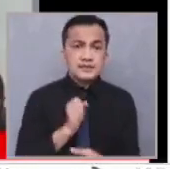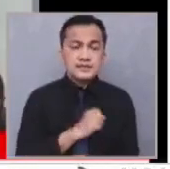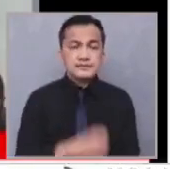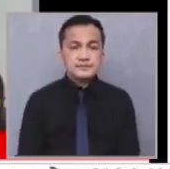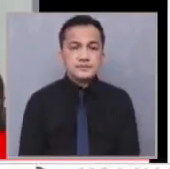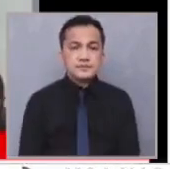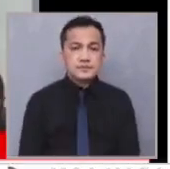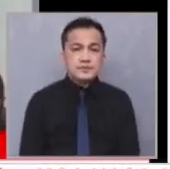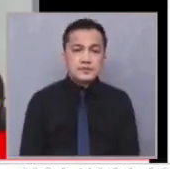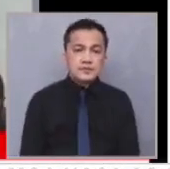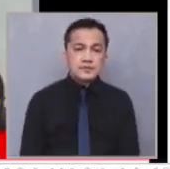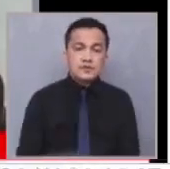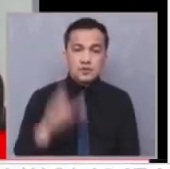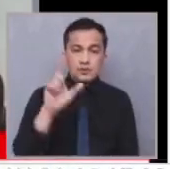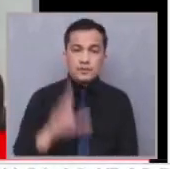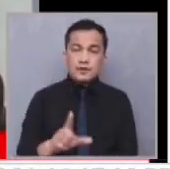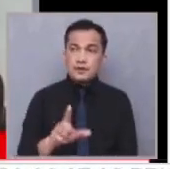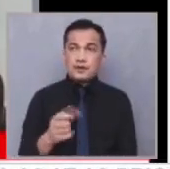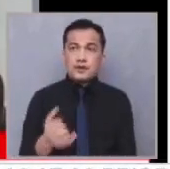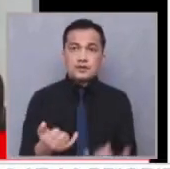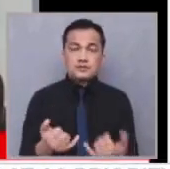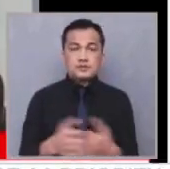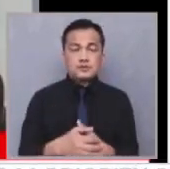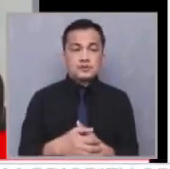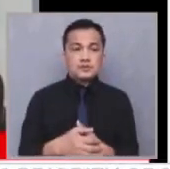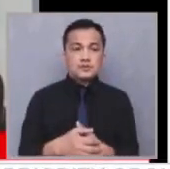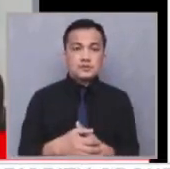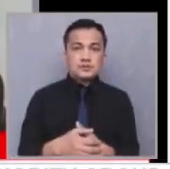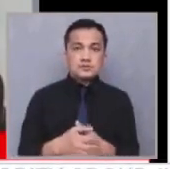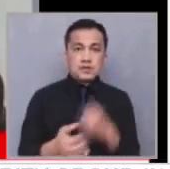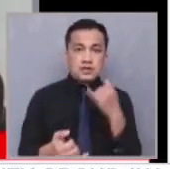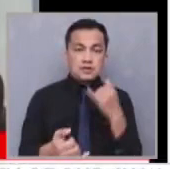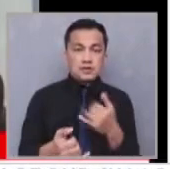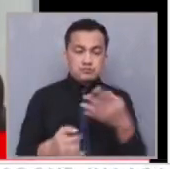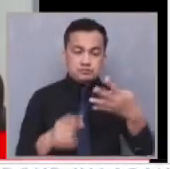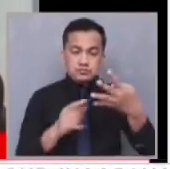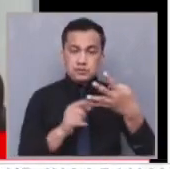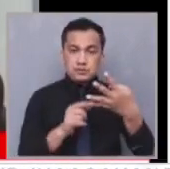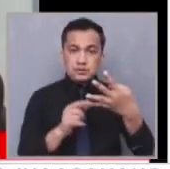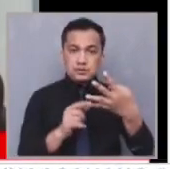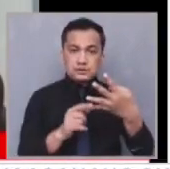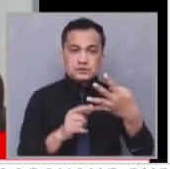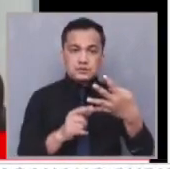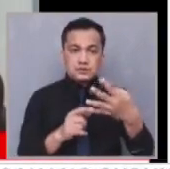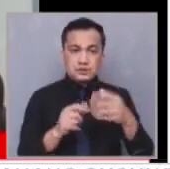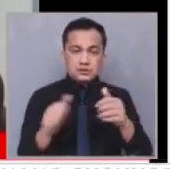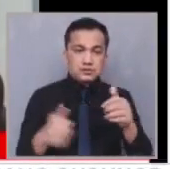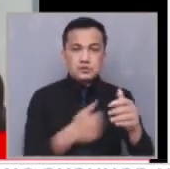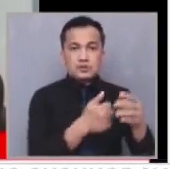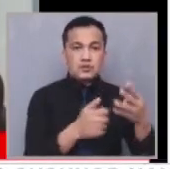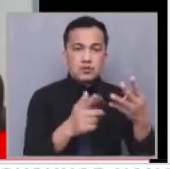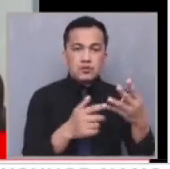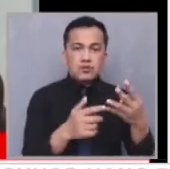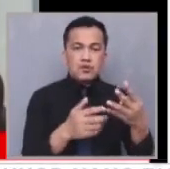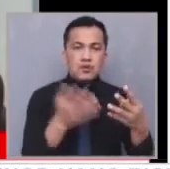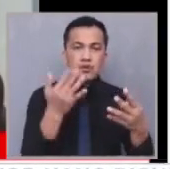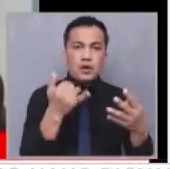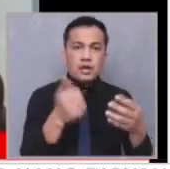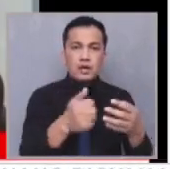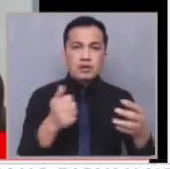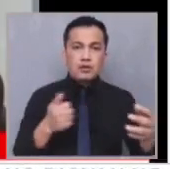Mr. President, pagdating ng last quarter, di ka catch up dahil nga backloaded daw yung kanilang